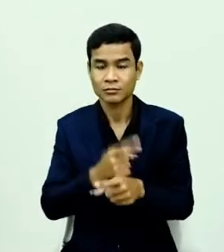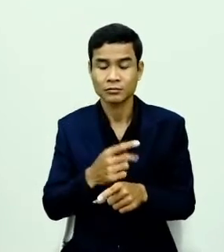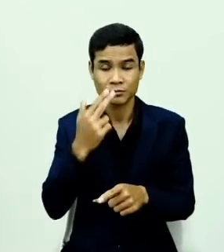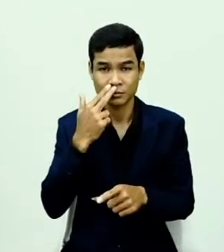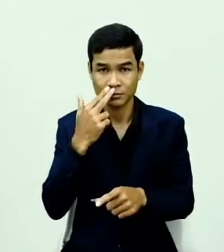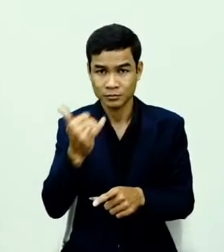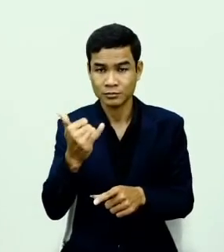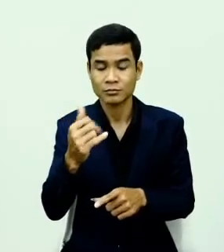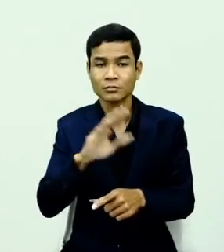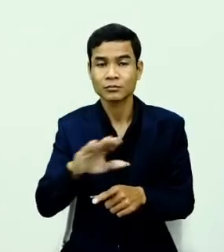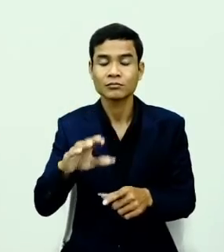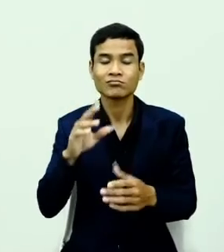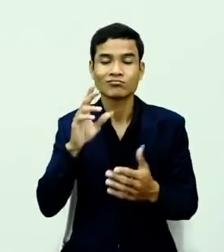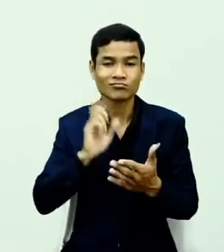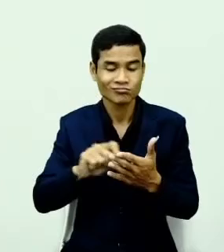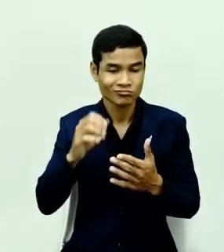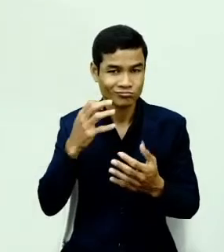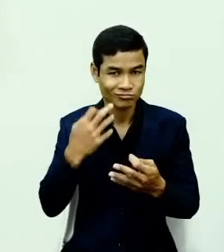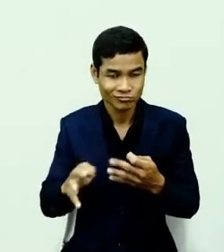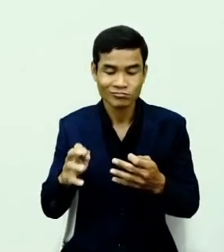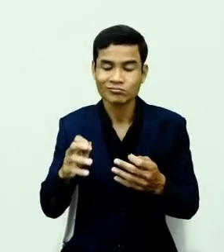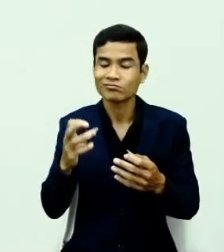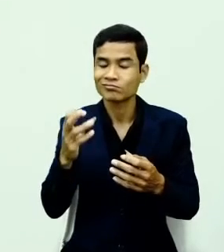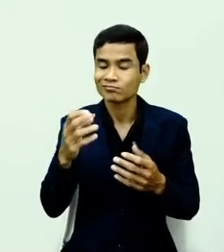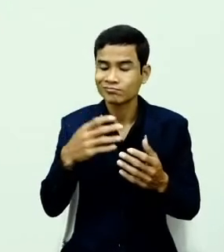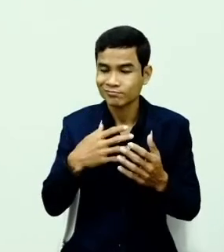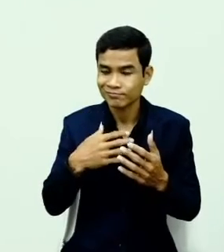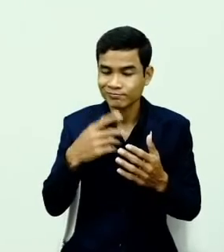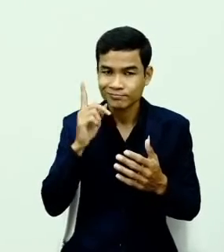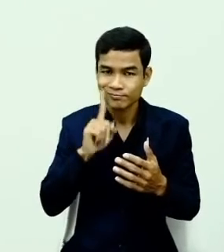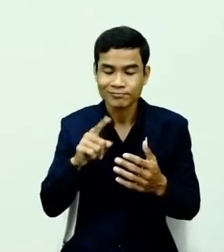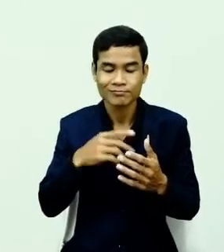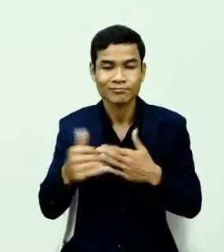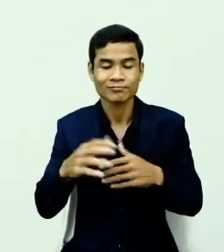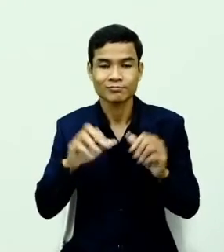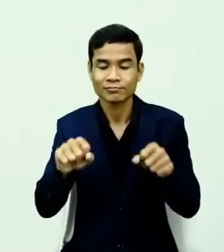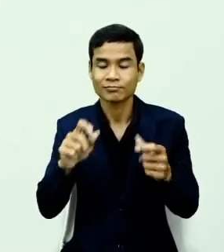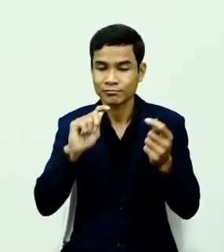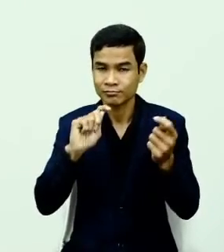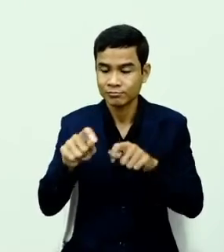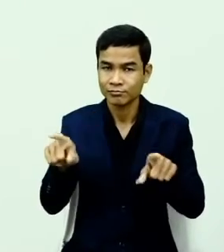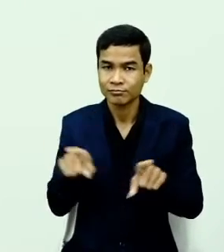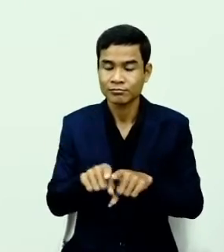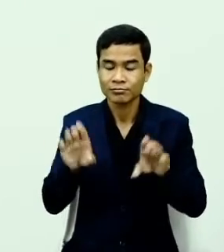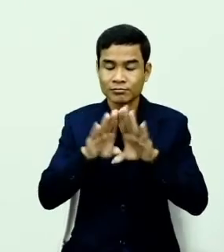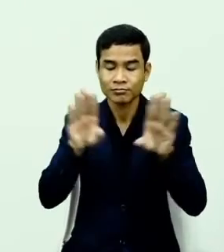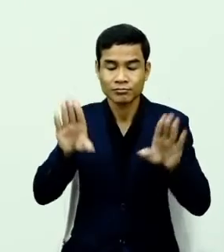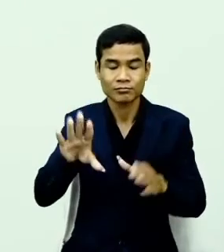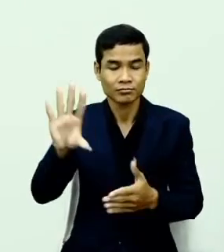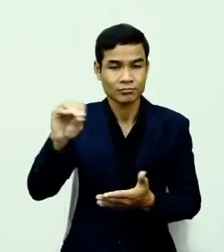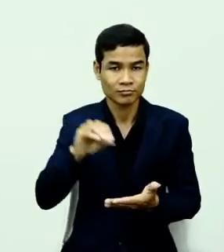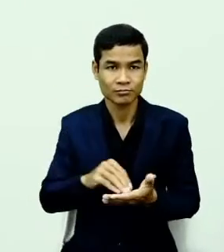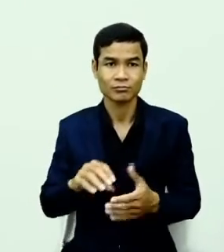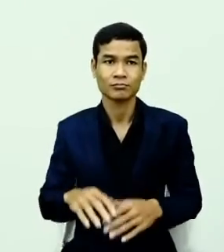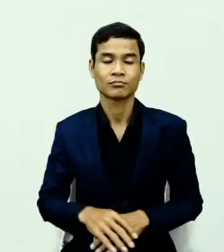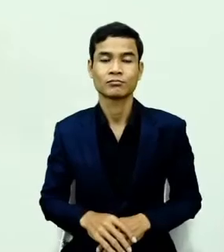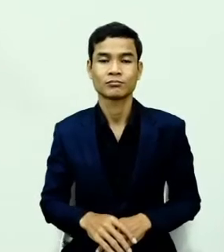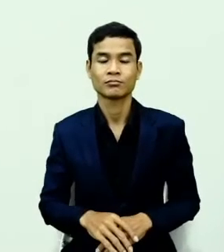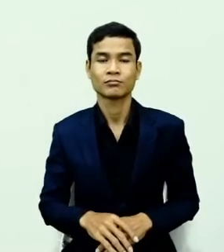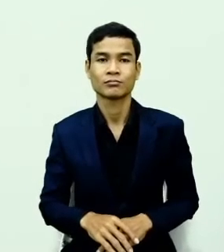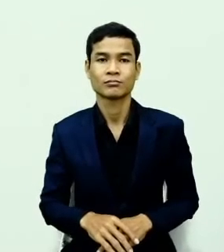កកូនសេខ្វះចន្លោះបន្តិចបន្តួចណោះត្រូវចូលរួមកែលម្អឲ្យបានត្រឹមត្រូវដូចពាក្យញុះដែលអ្នកគ្រូបានសរសេរបង្ហាញលើក្តារខៀ